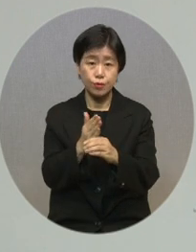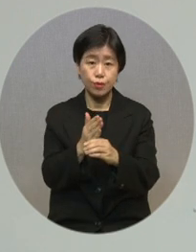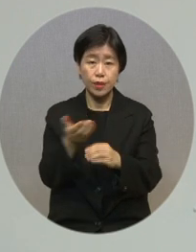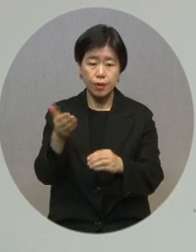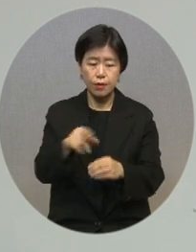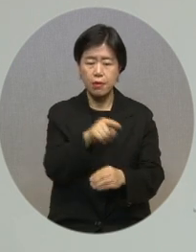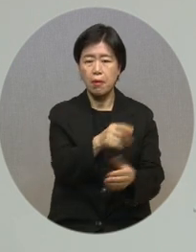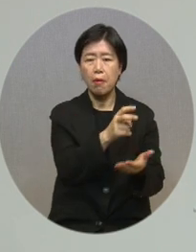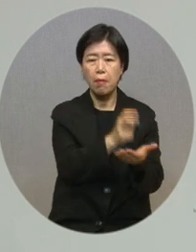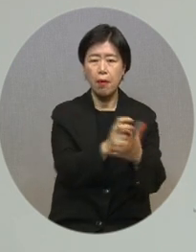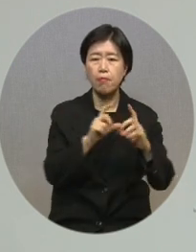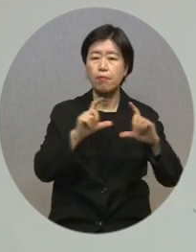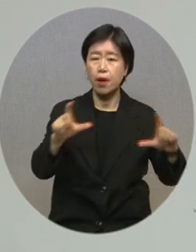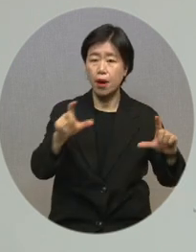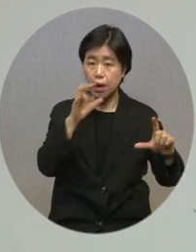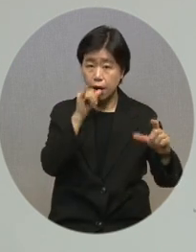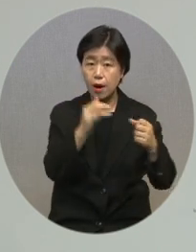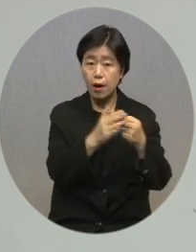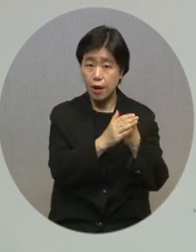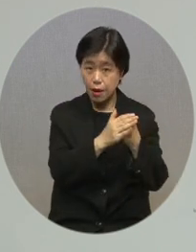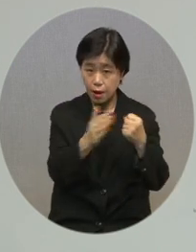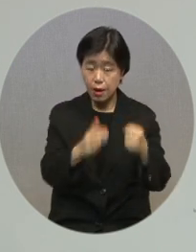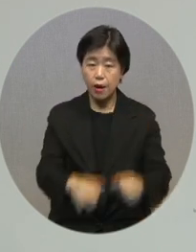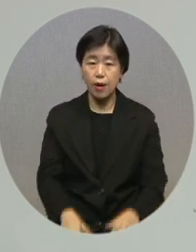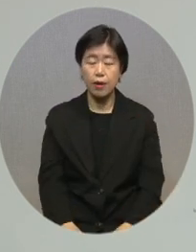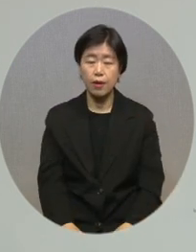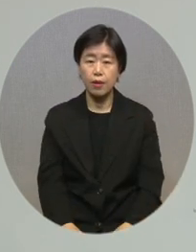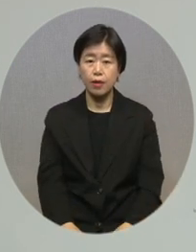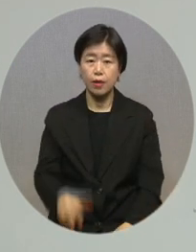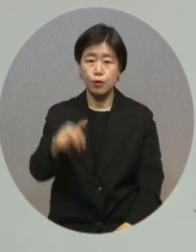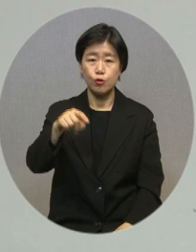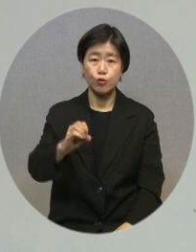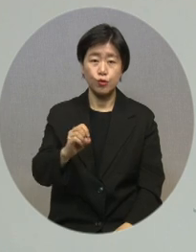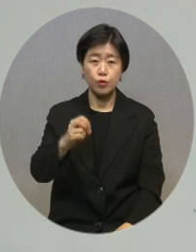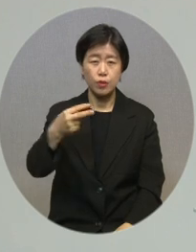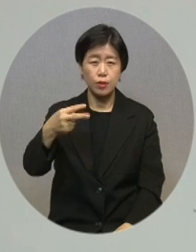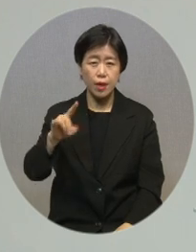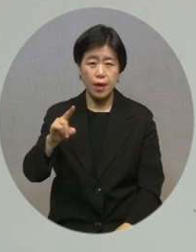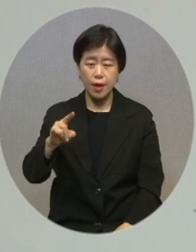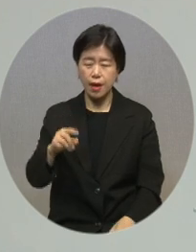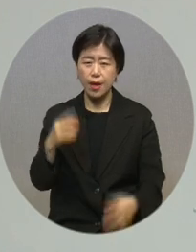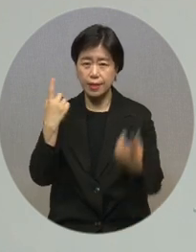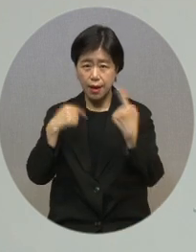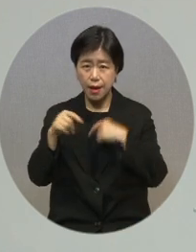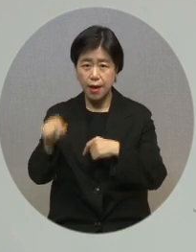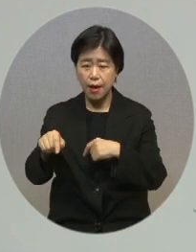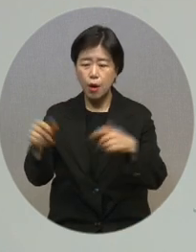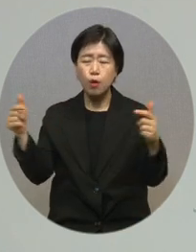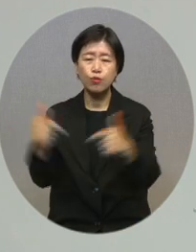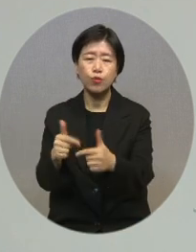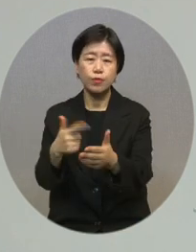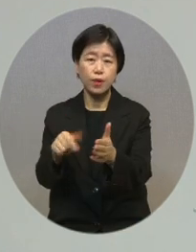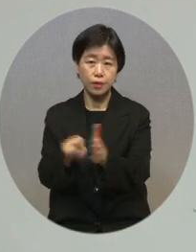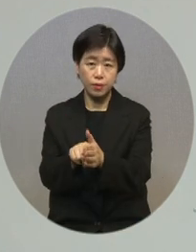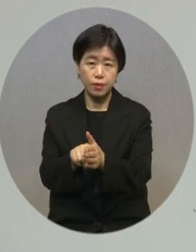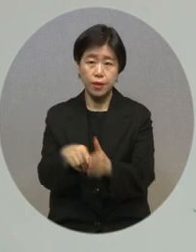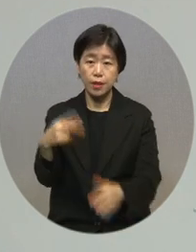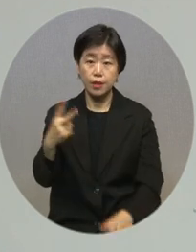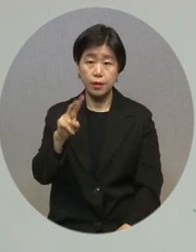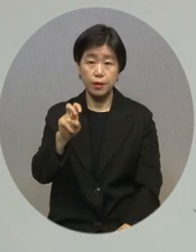더 그러니까 중대재해를 감축하는데 그 노력하기 위해서 네. 2022년